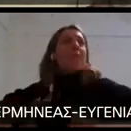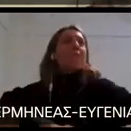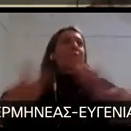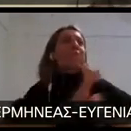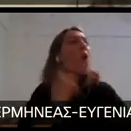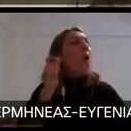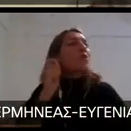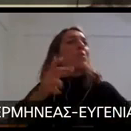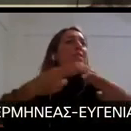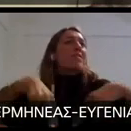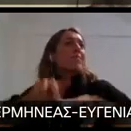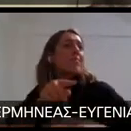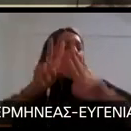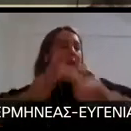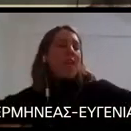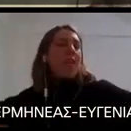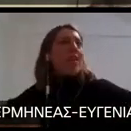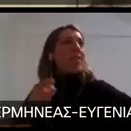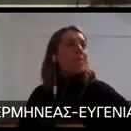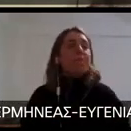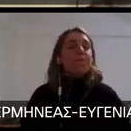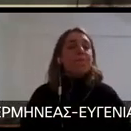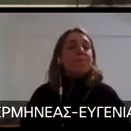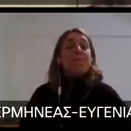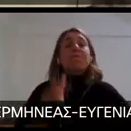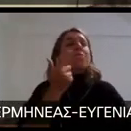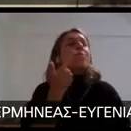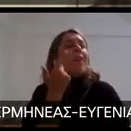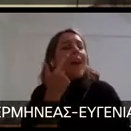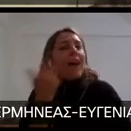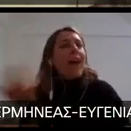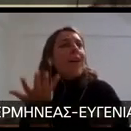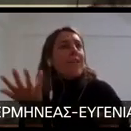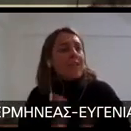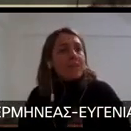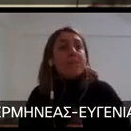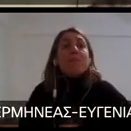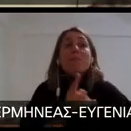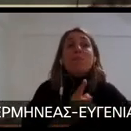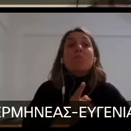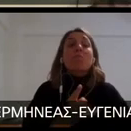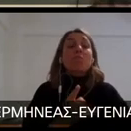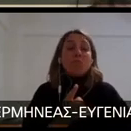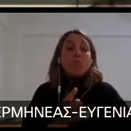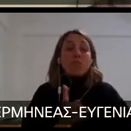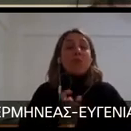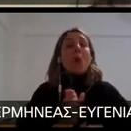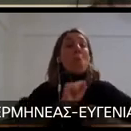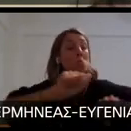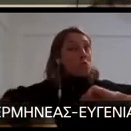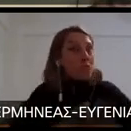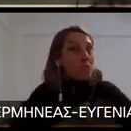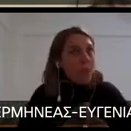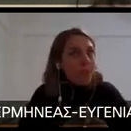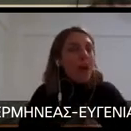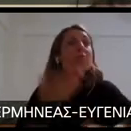επιτροπών, υπηρεσιών και δομών του Ιδρύματος. Παρατηρήθηκε λοιπόν ότι υπήρχε καταρχάς μια συνειδητή προσπάθεια στα διοικητικά